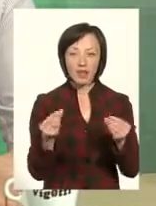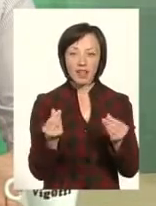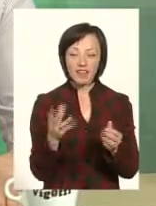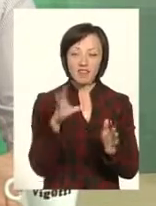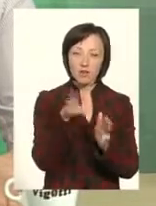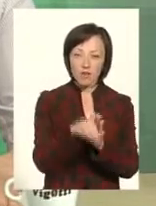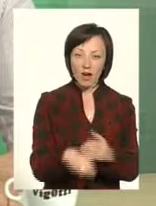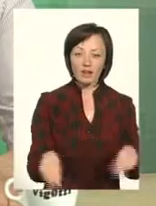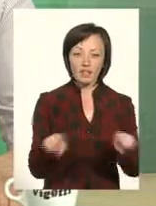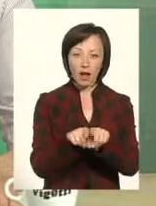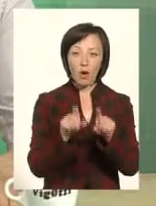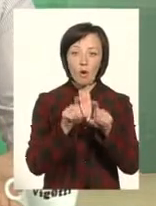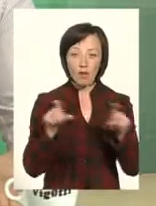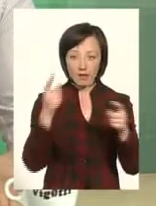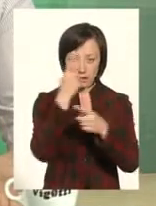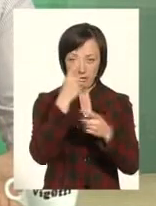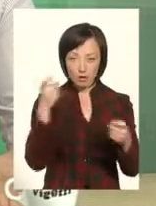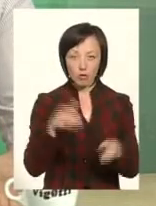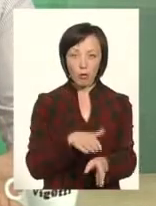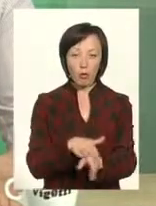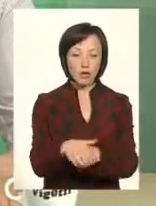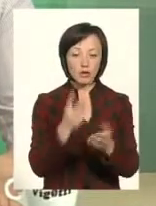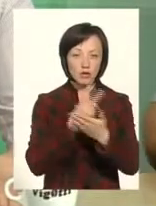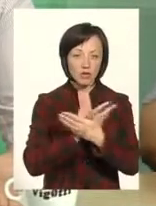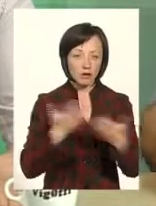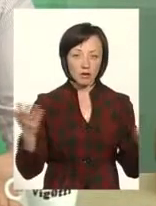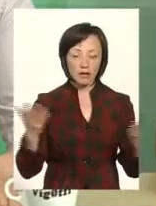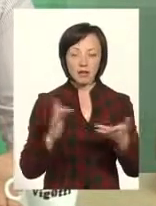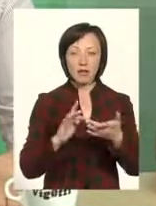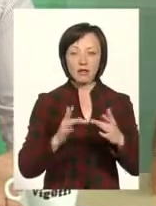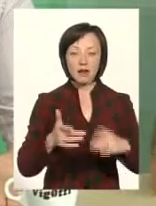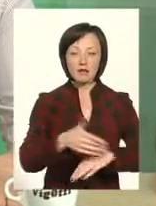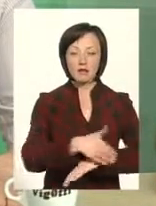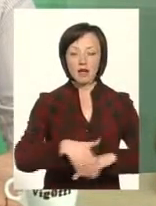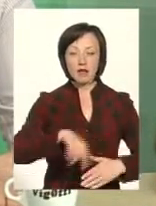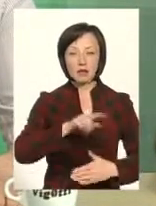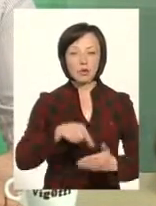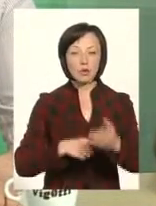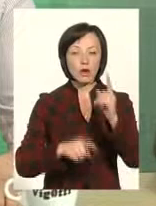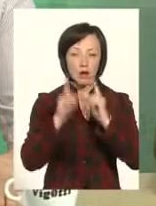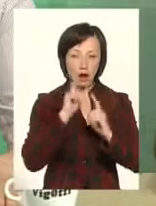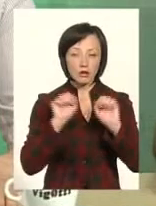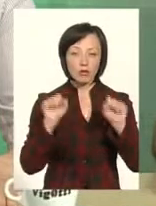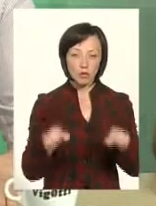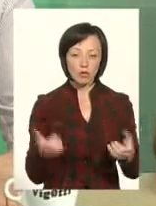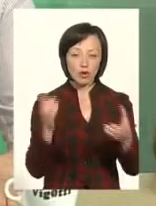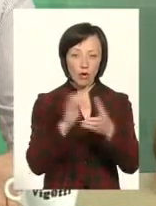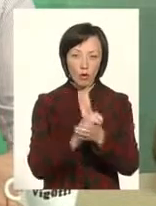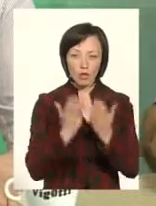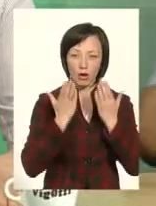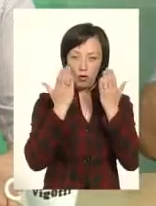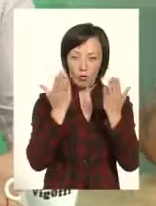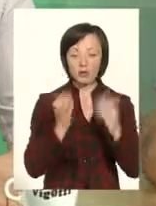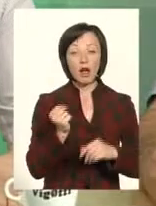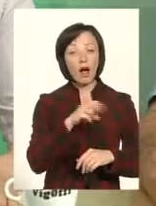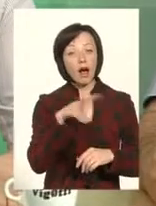в такі об'єкти, інформація повністю відкрита, вона є на сайті міської ради, і з цим можна ознайомитись. Але